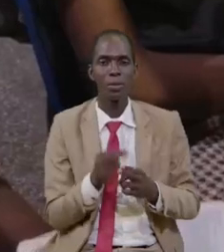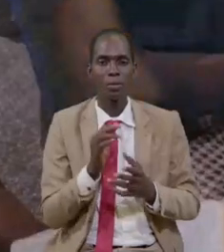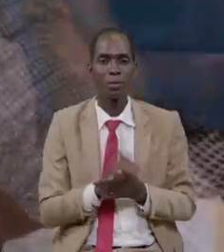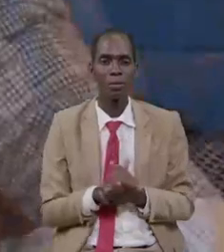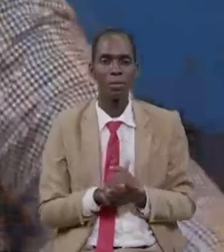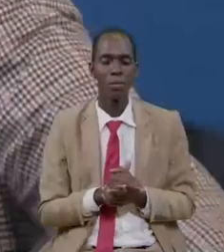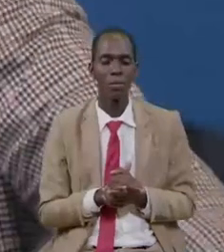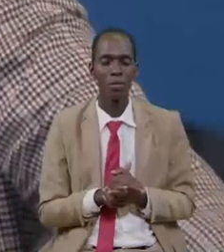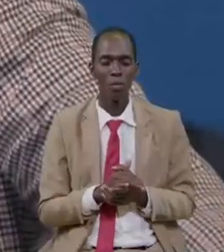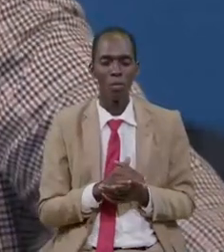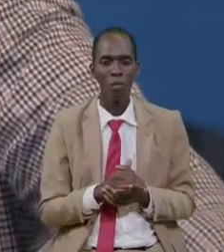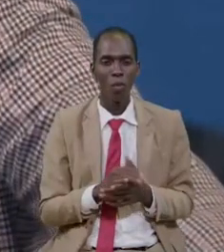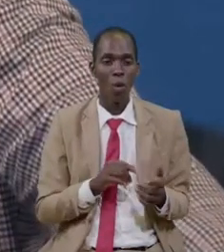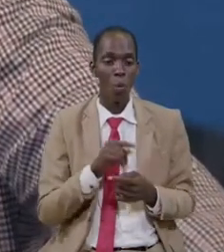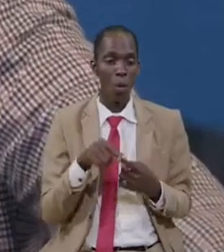Quand j'étais plus jeune,